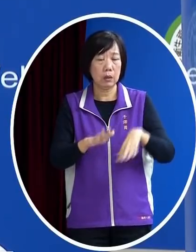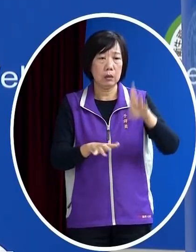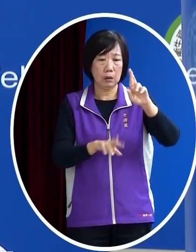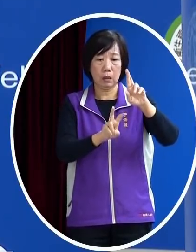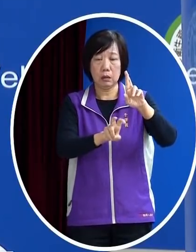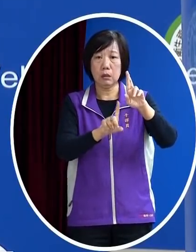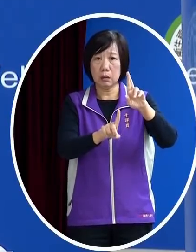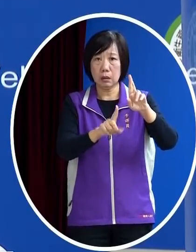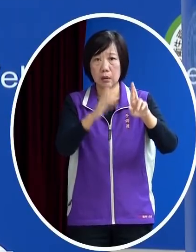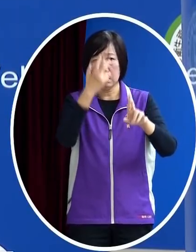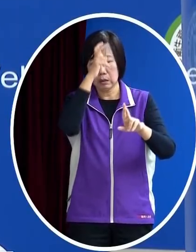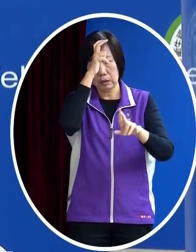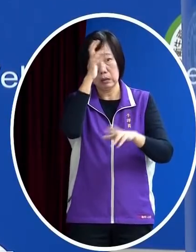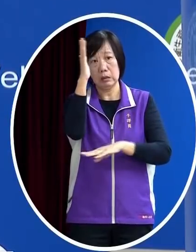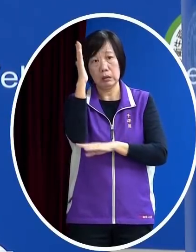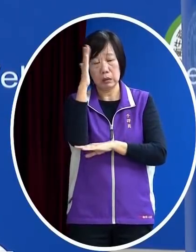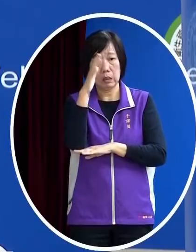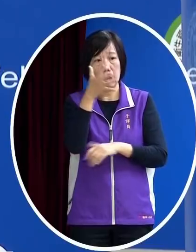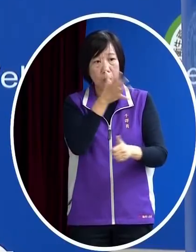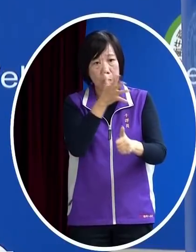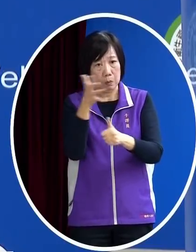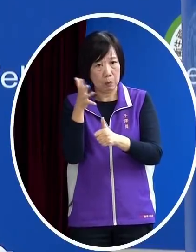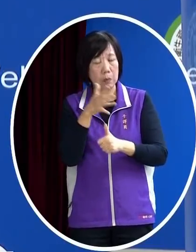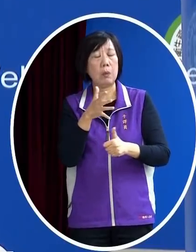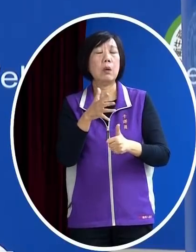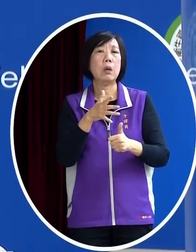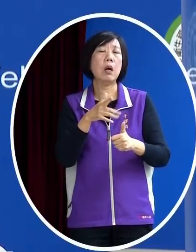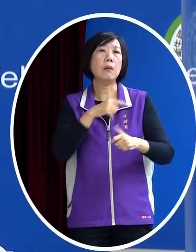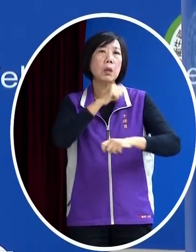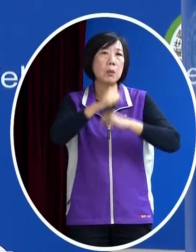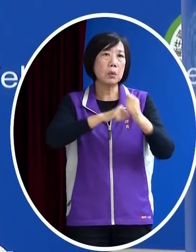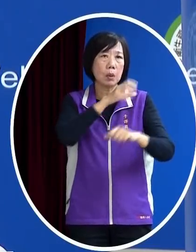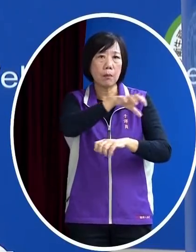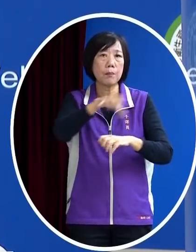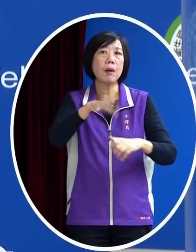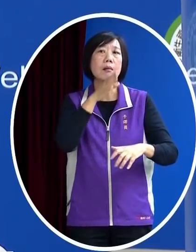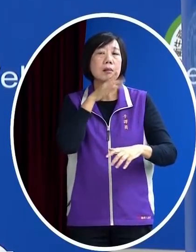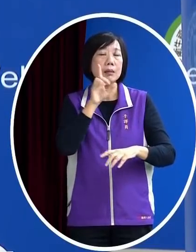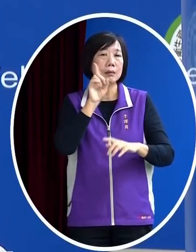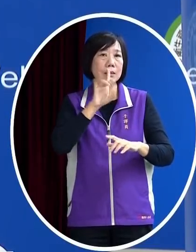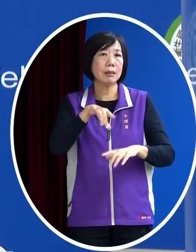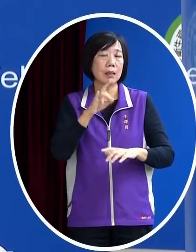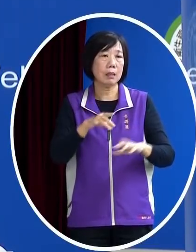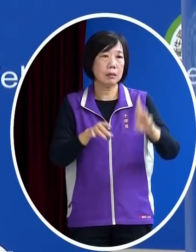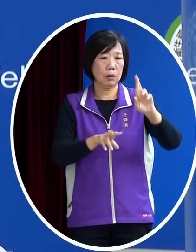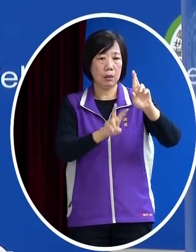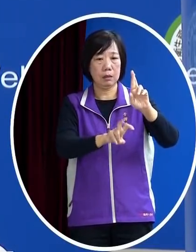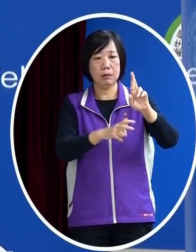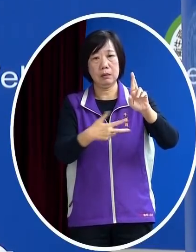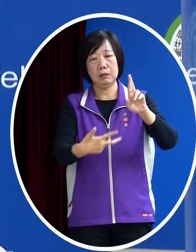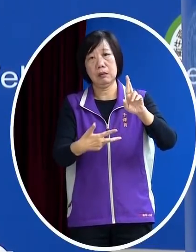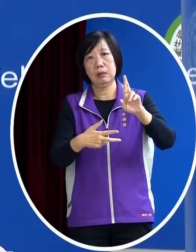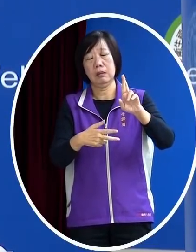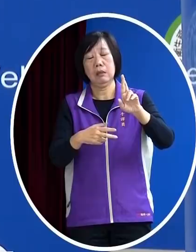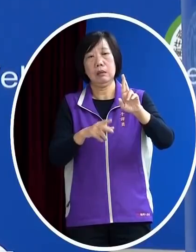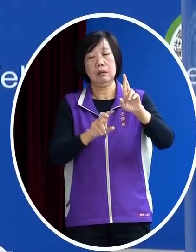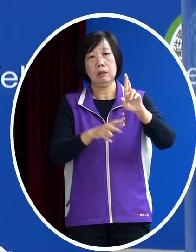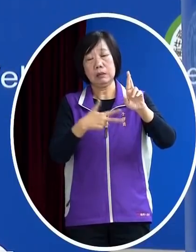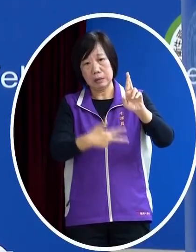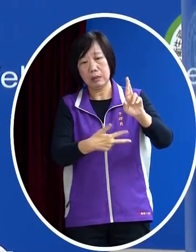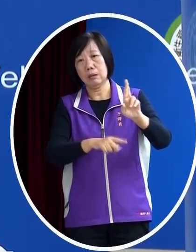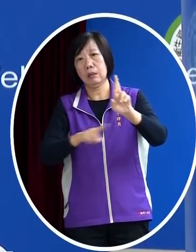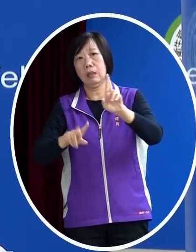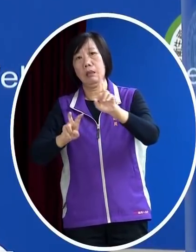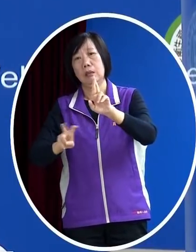12月21日，经警政单位调查765的活动轨迹，发现765曾于12月7号到12日之间